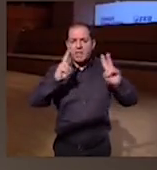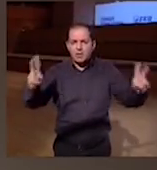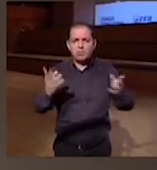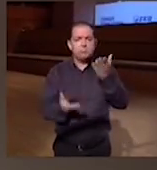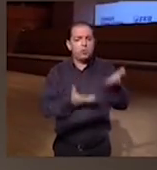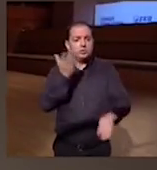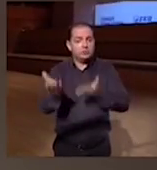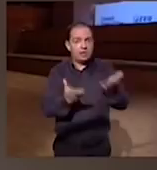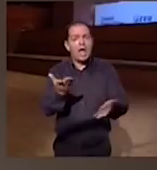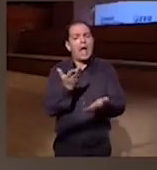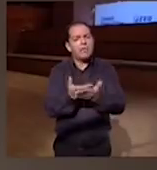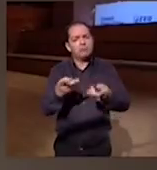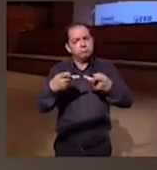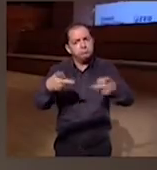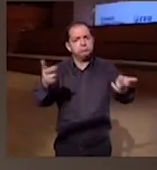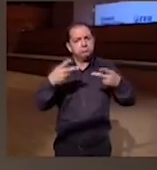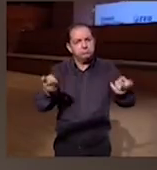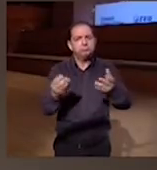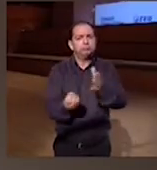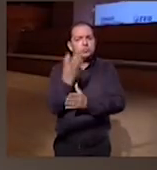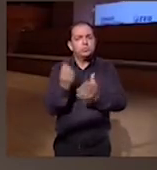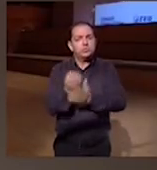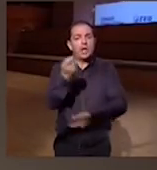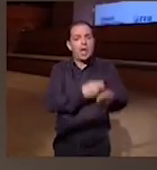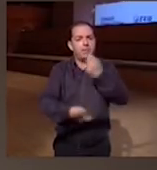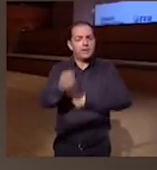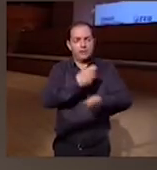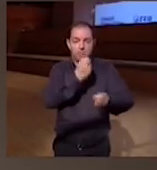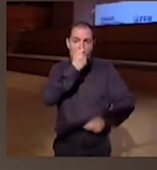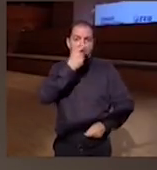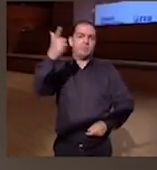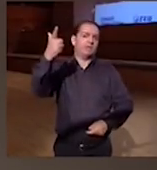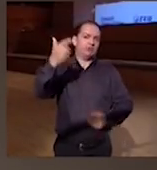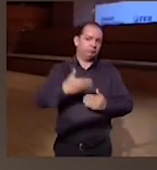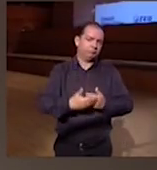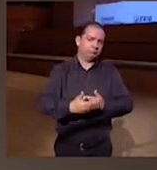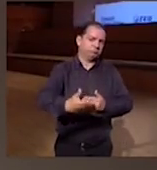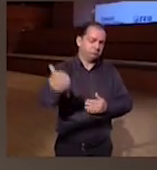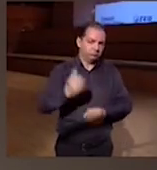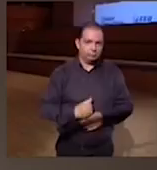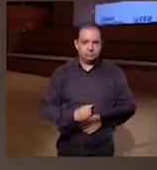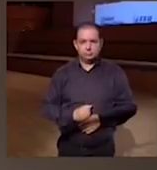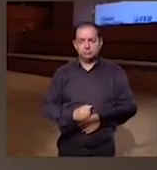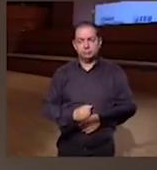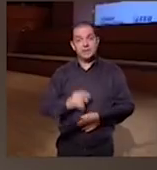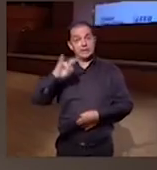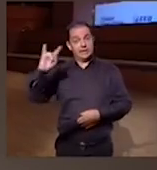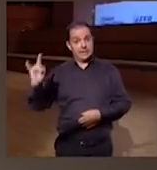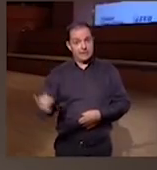και εποπτείας των επιχειρήσεων διαμορφώνεται επιτέλους. Ήδη απλοποιήσαμε